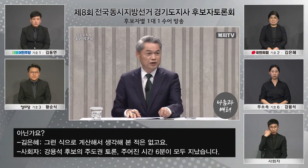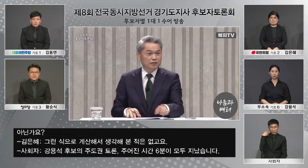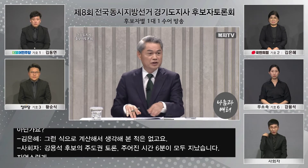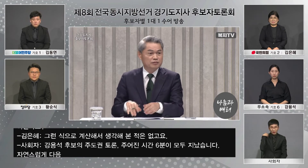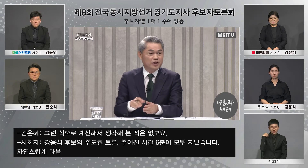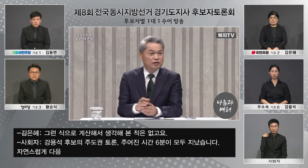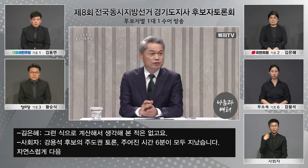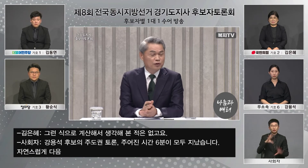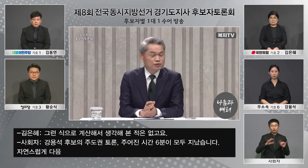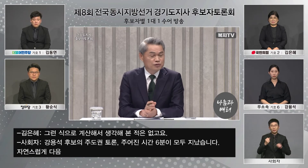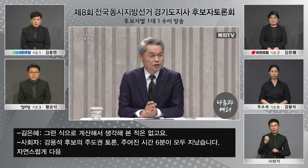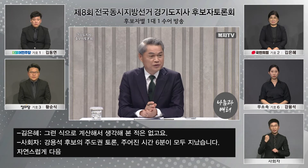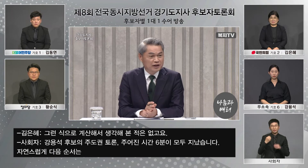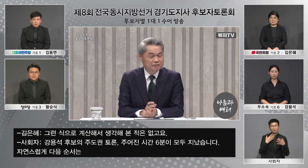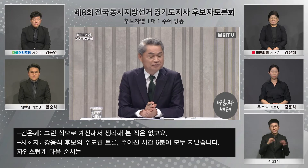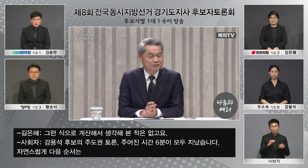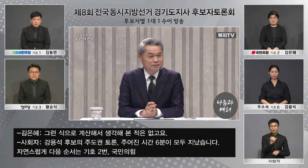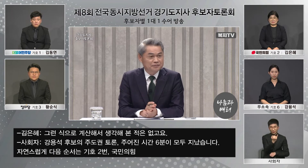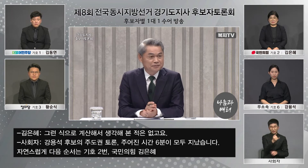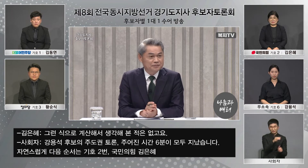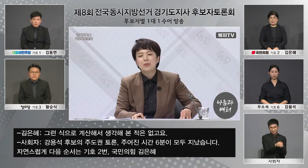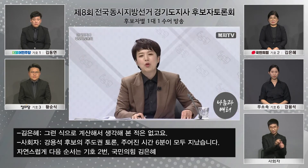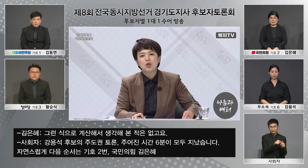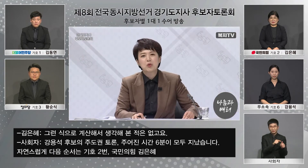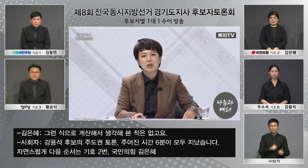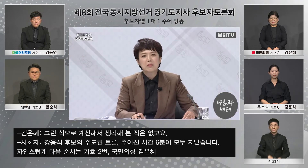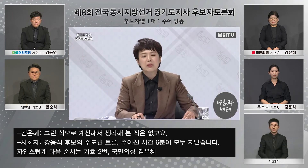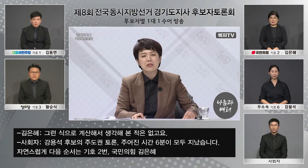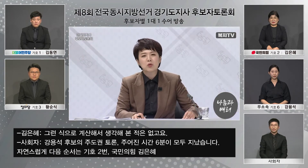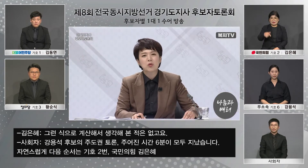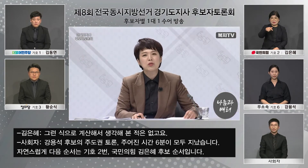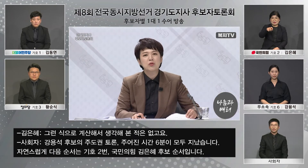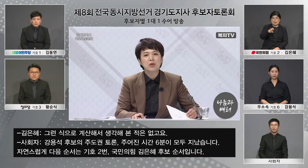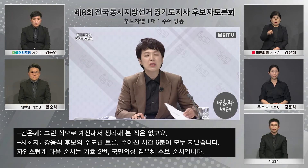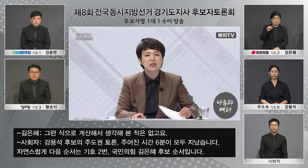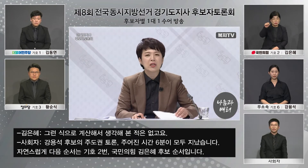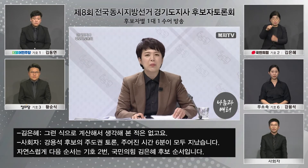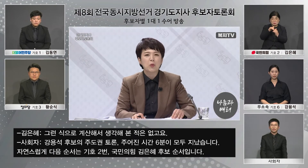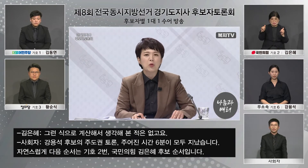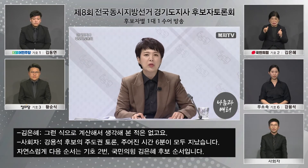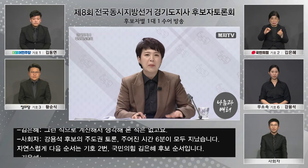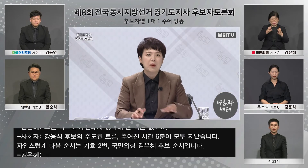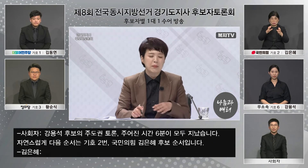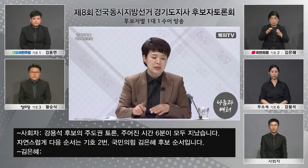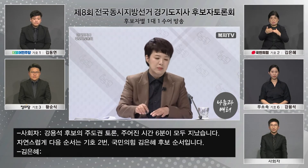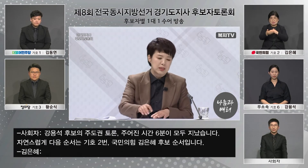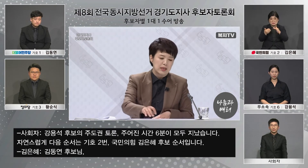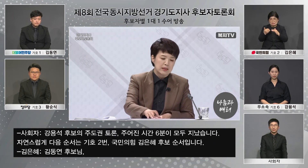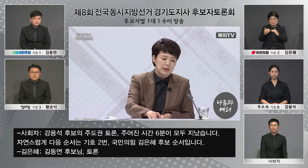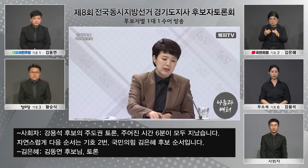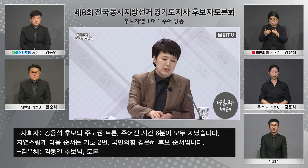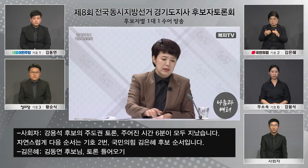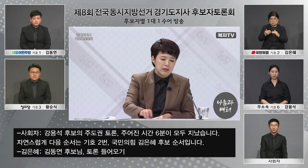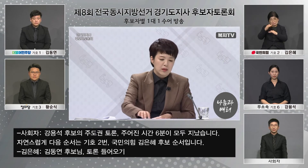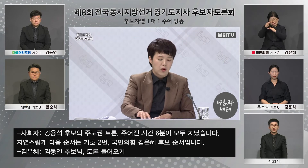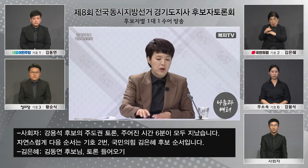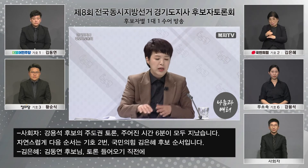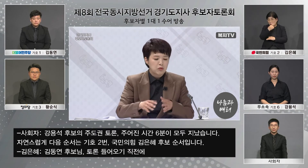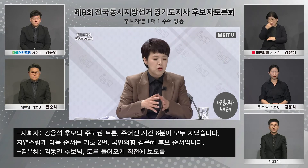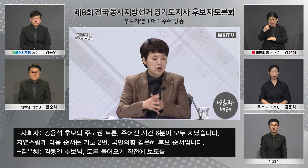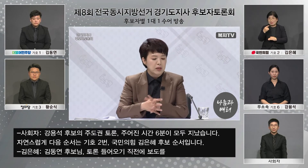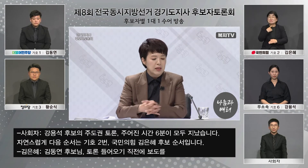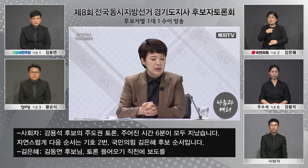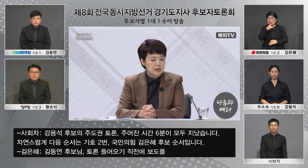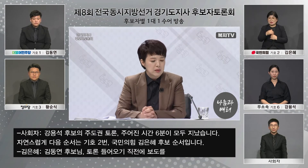2번 국민의힘 김은혜 후보 순서입니다. 김동연 후보님 그 토론 들어오기 직전에 보도를 한번 봤습니다.